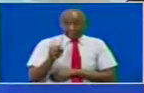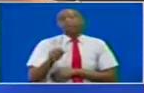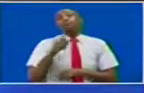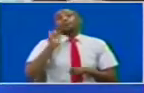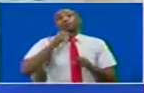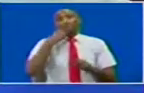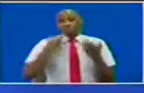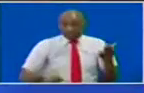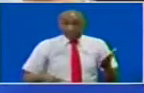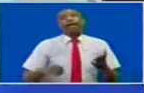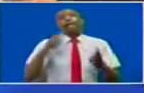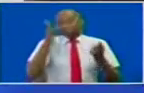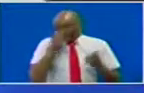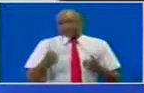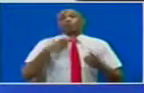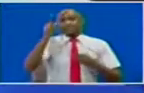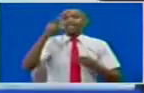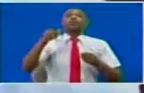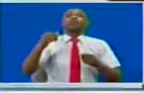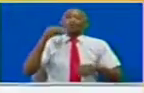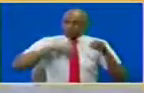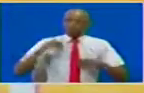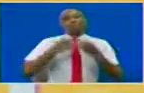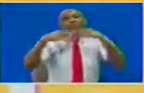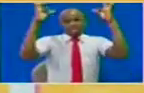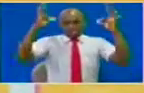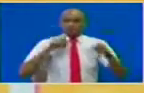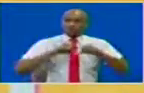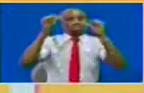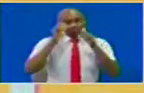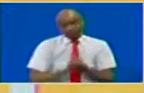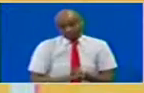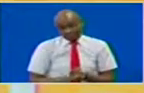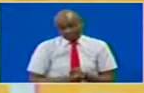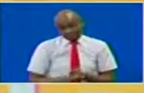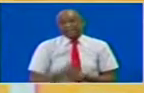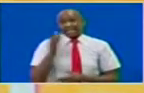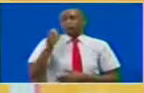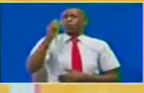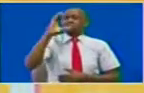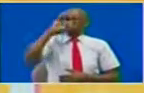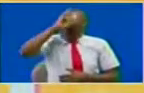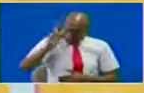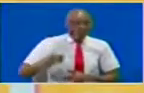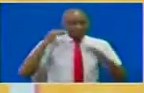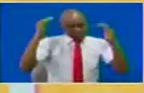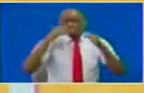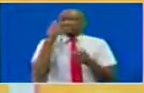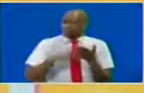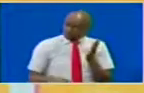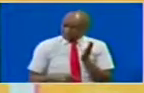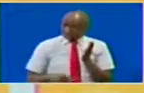and as well legalize corruption in this country. Jaji Mkuu David Maraga amesisitiza kuwa idara ya